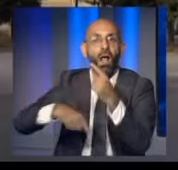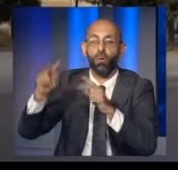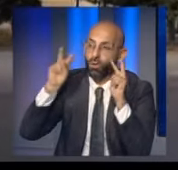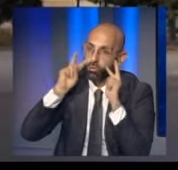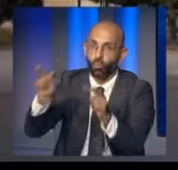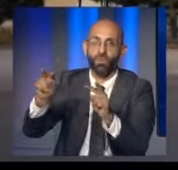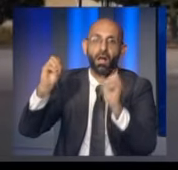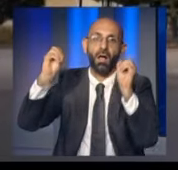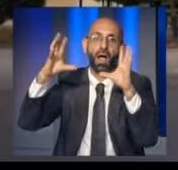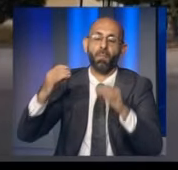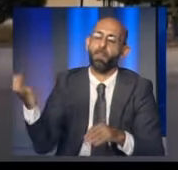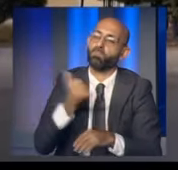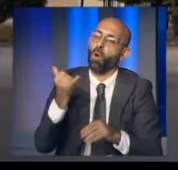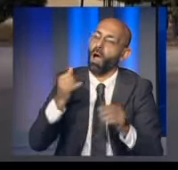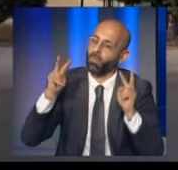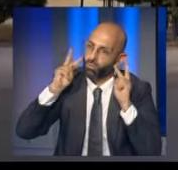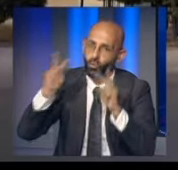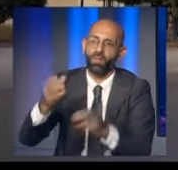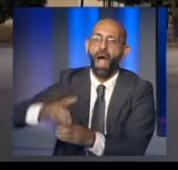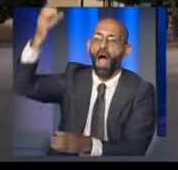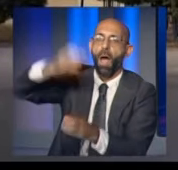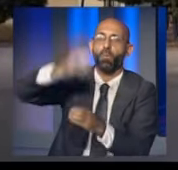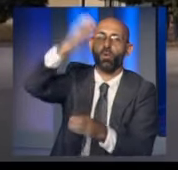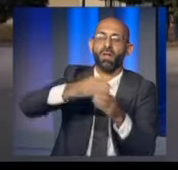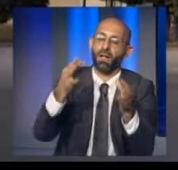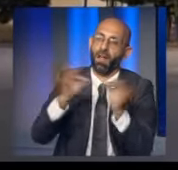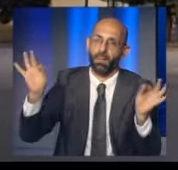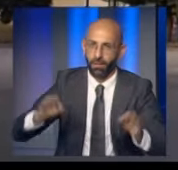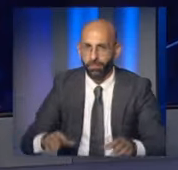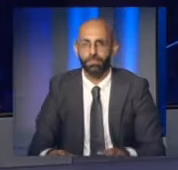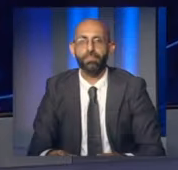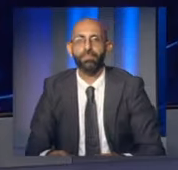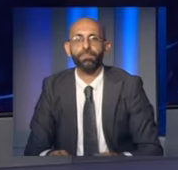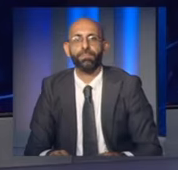عمود توتر لإعادة الربط ما بين دير نبوح ومحطة بعلبك.